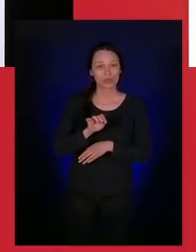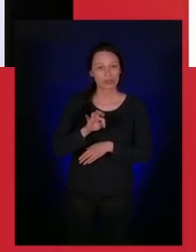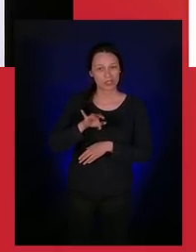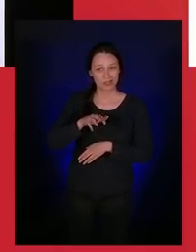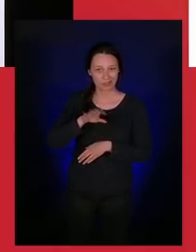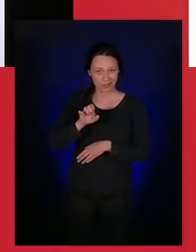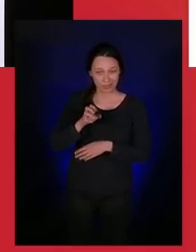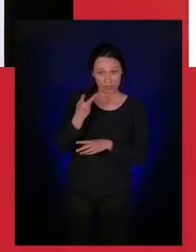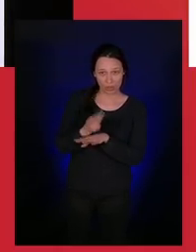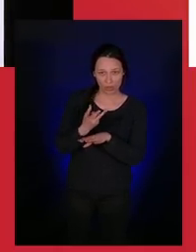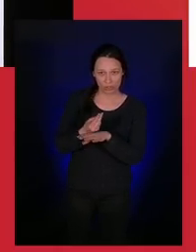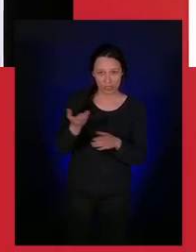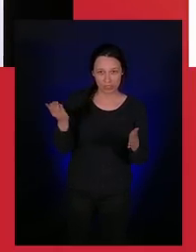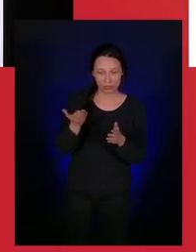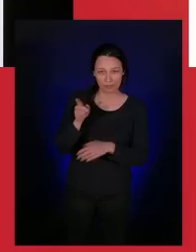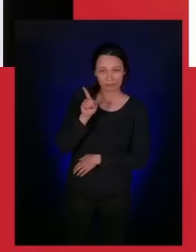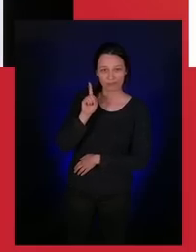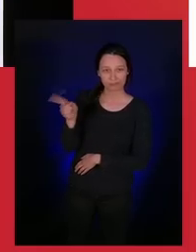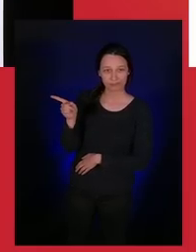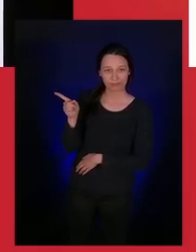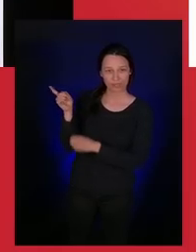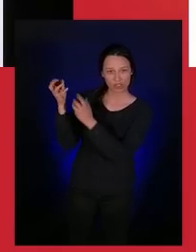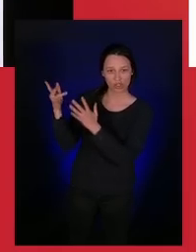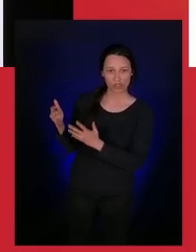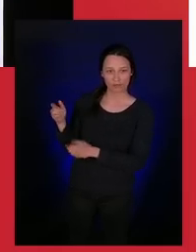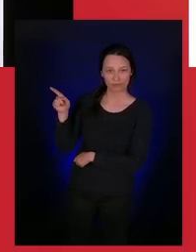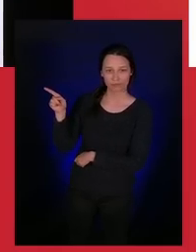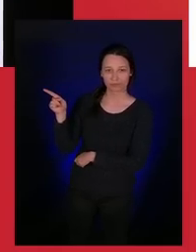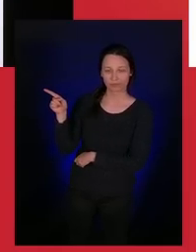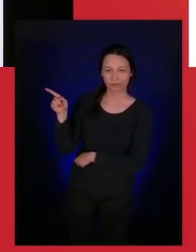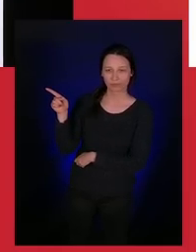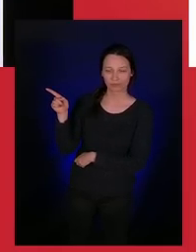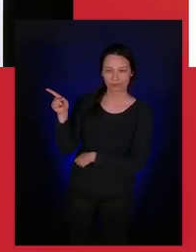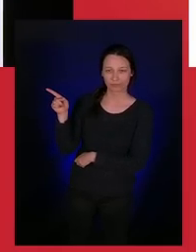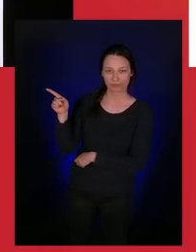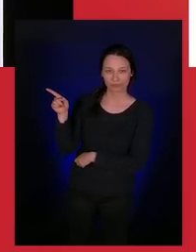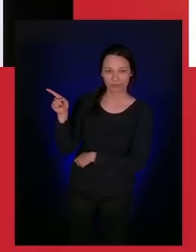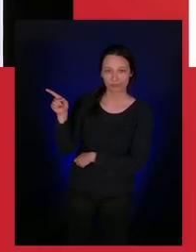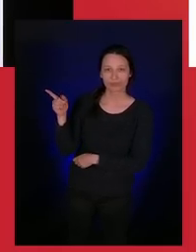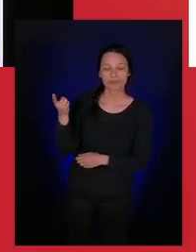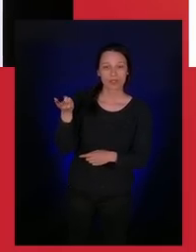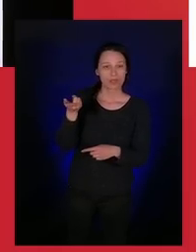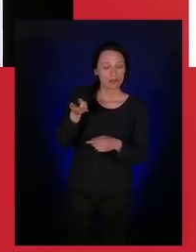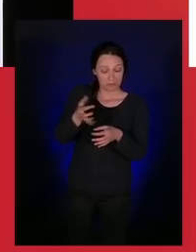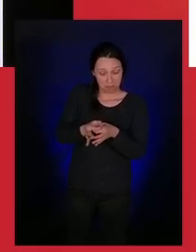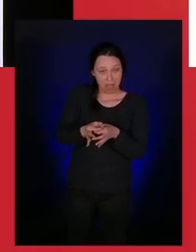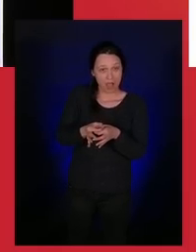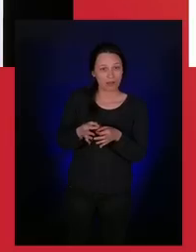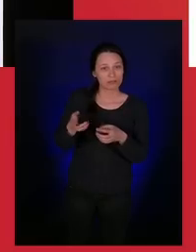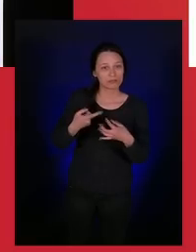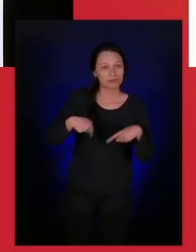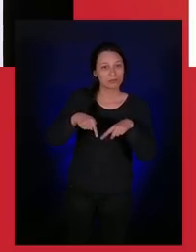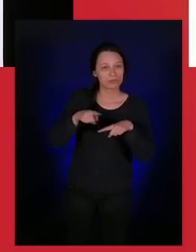55 428 496 euros et 72 centimes, et la part confédérale qui est de